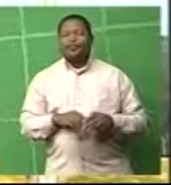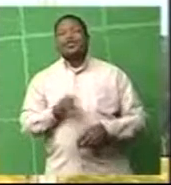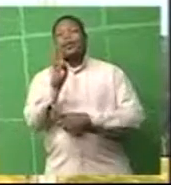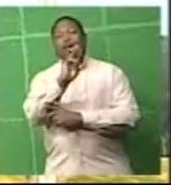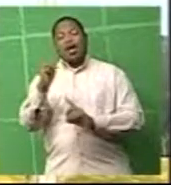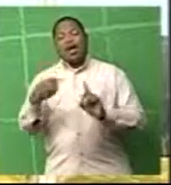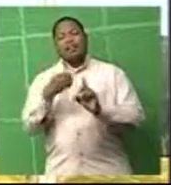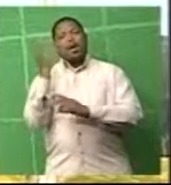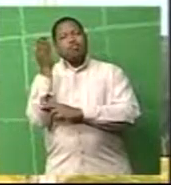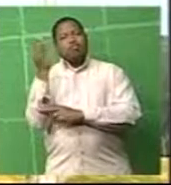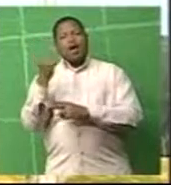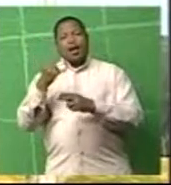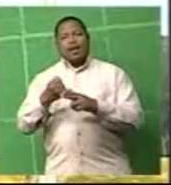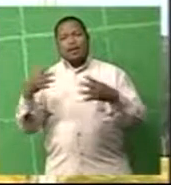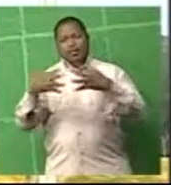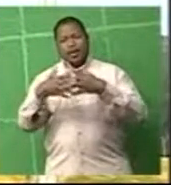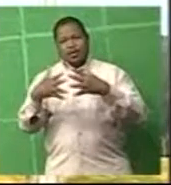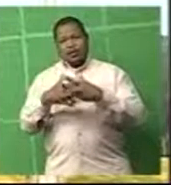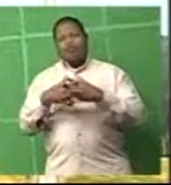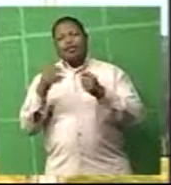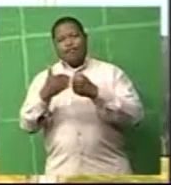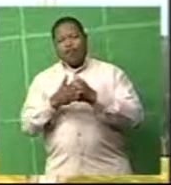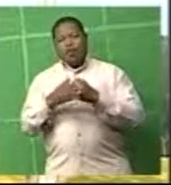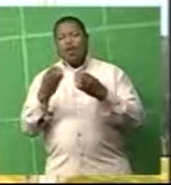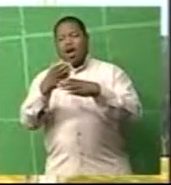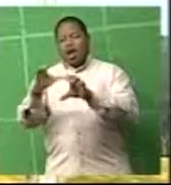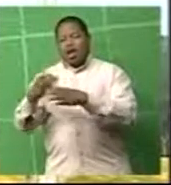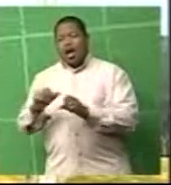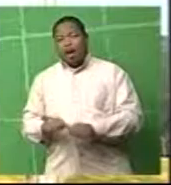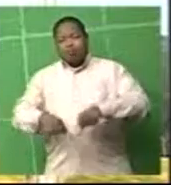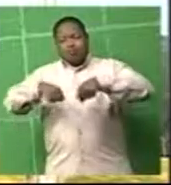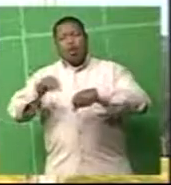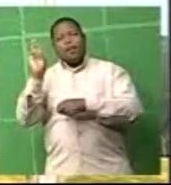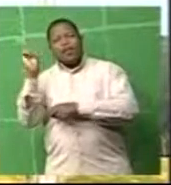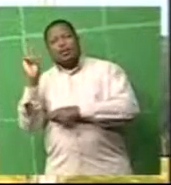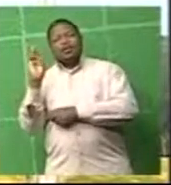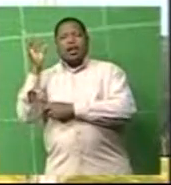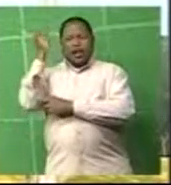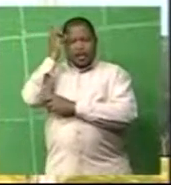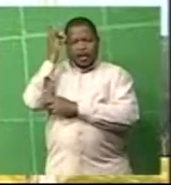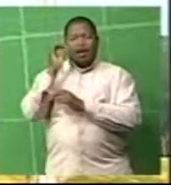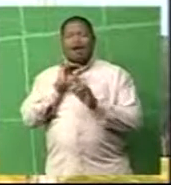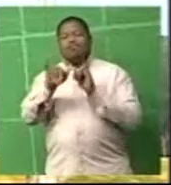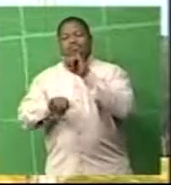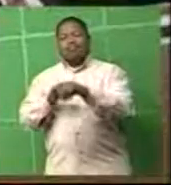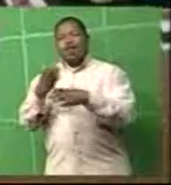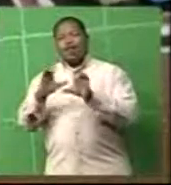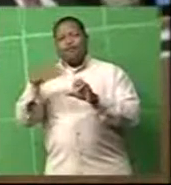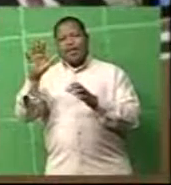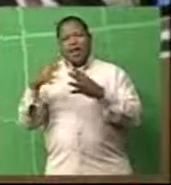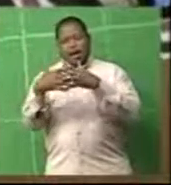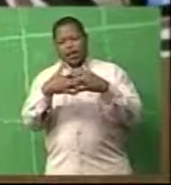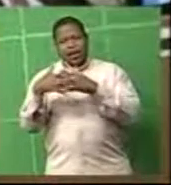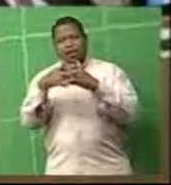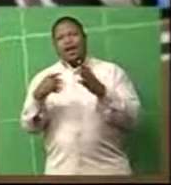baholi bemawe Loba njelwe eveni le meliga eto lopeni in New York Sene mbigo Nibantwa